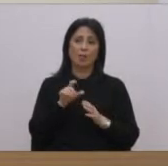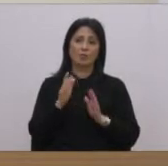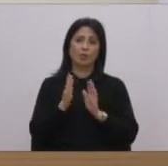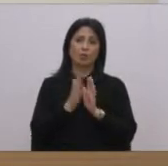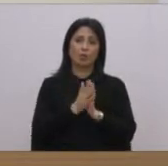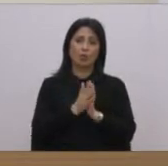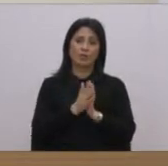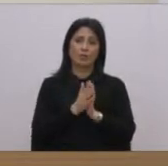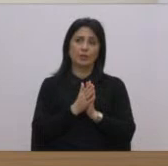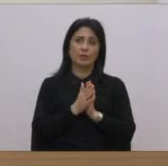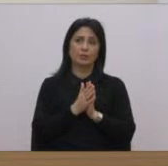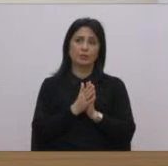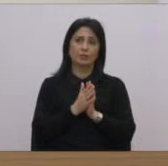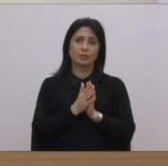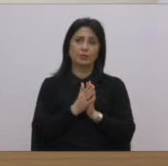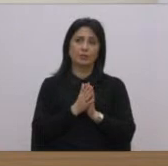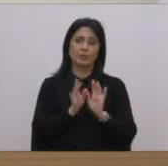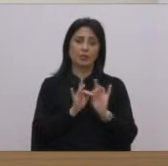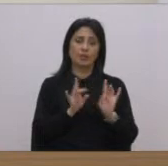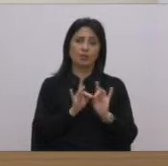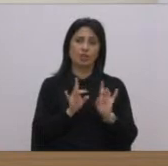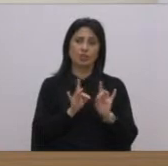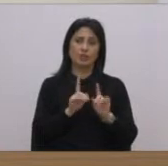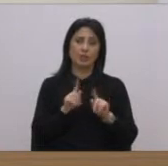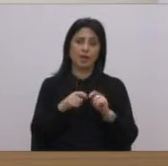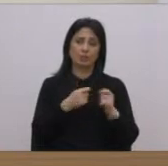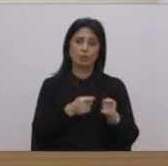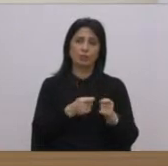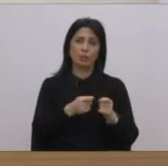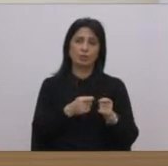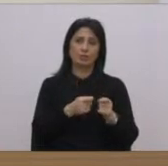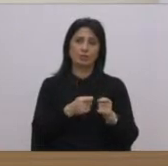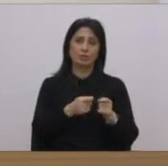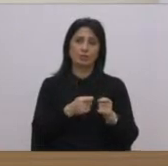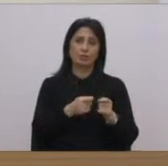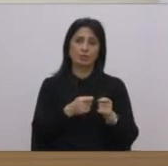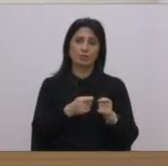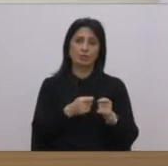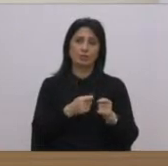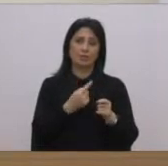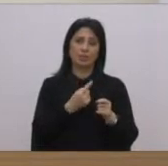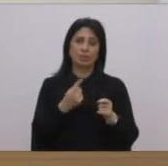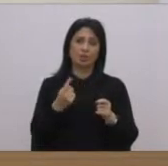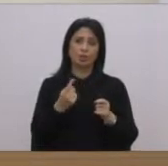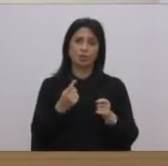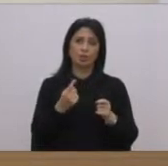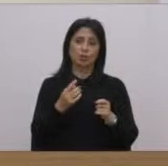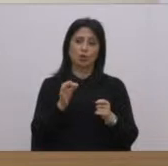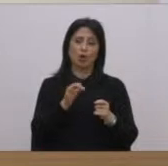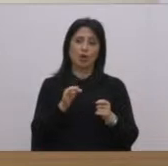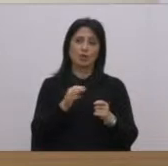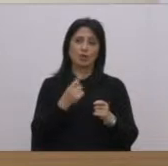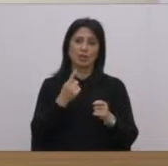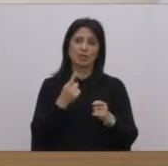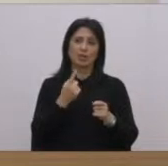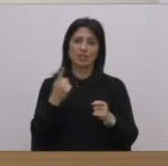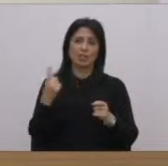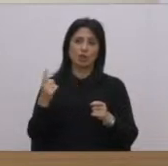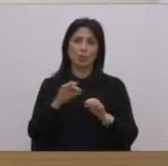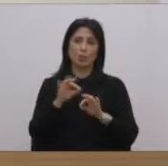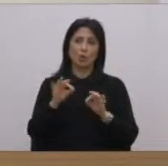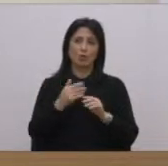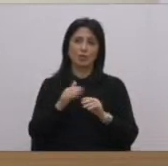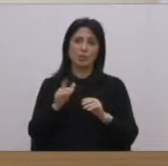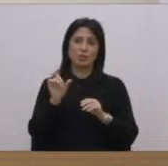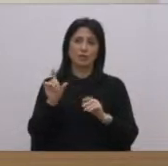აღჩევლების თხოვნა გავაჟღერო, გადმოგცეთ. Da, titlul XE, albat ert, titlul proiect